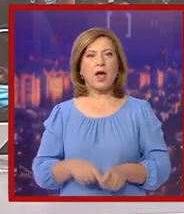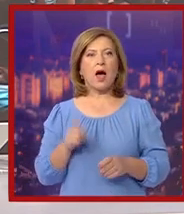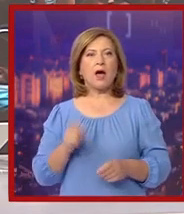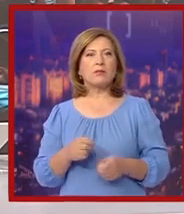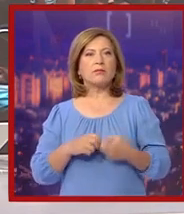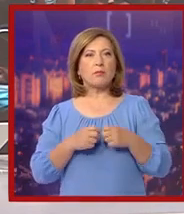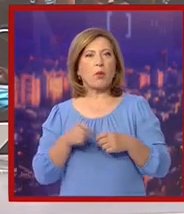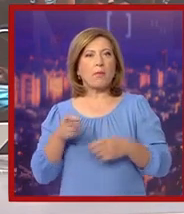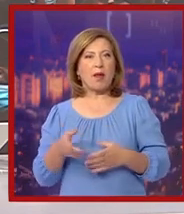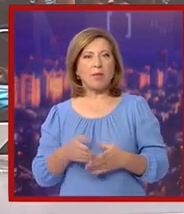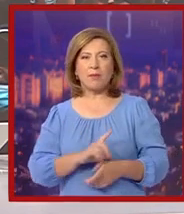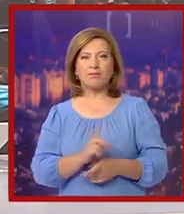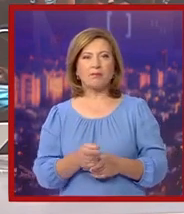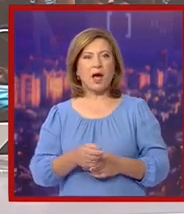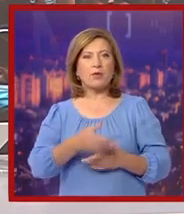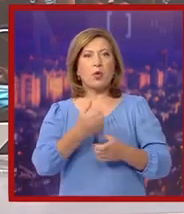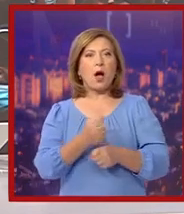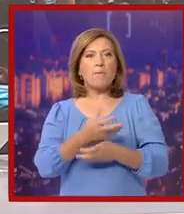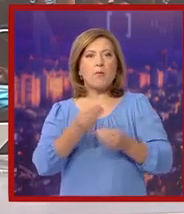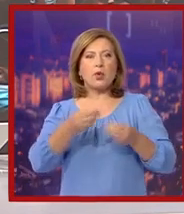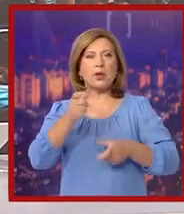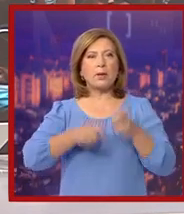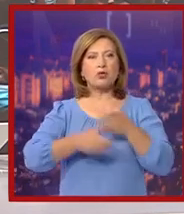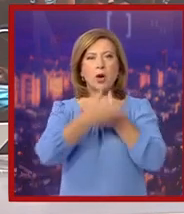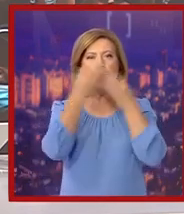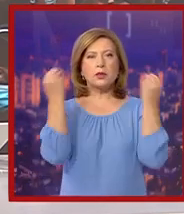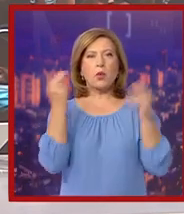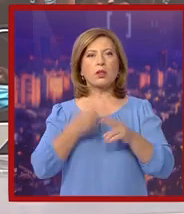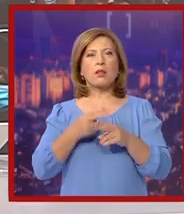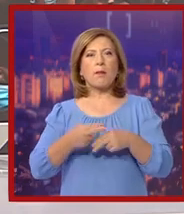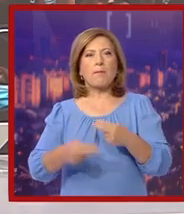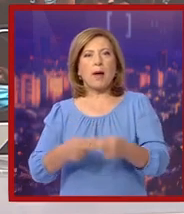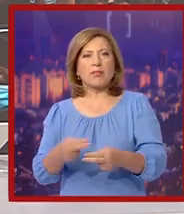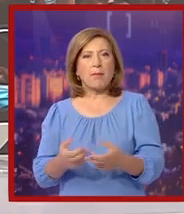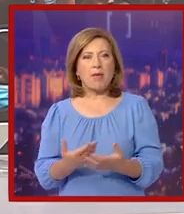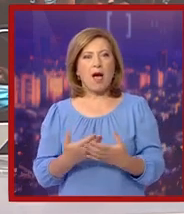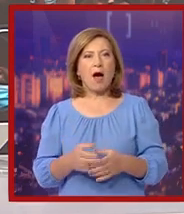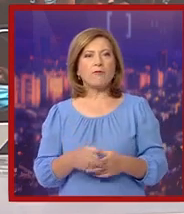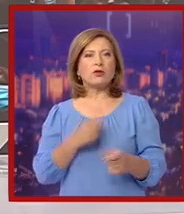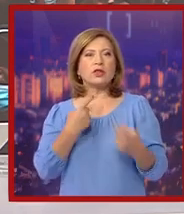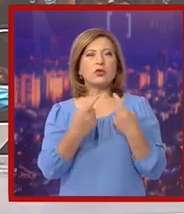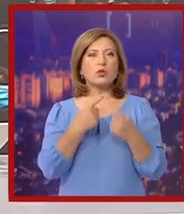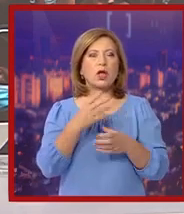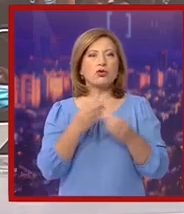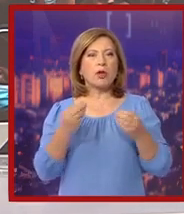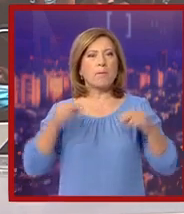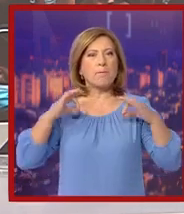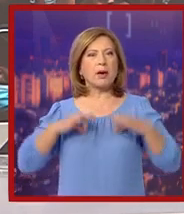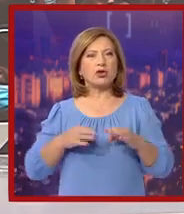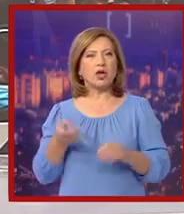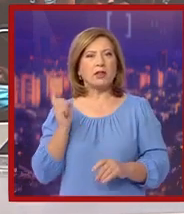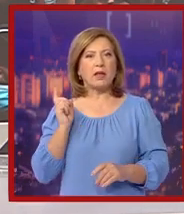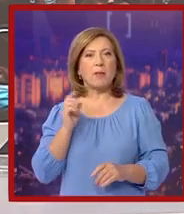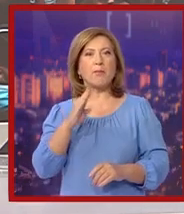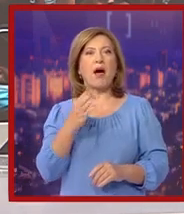de nemulțumiri și a făcut pe mulți să uite de pandemie a fost comentat și de cei mai mari conducători ai lumii. Fostul președinte al Statelor Unite, Barack